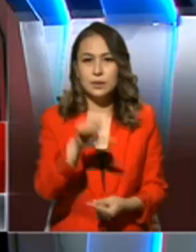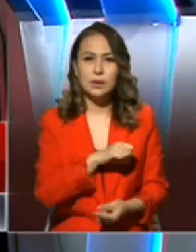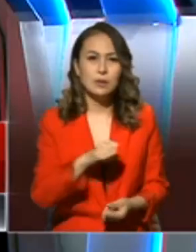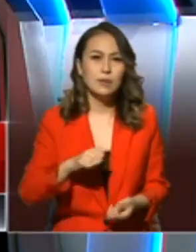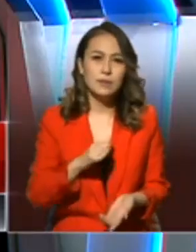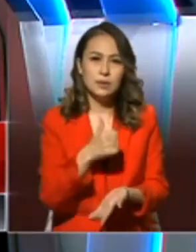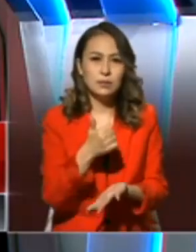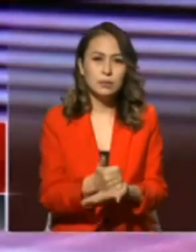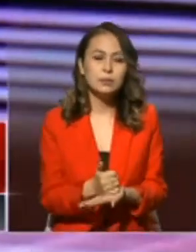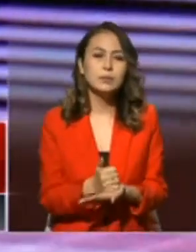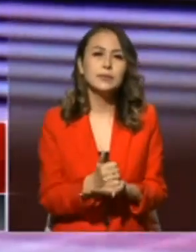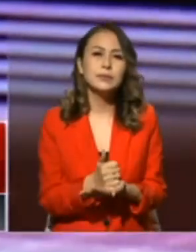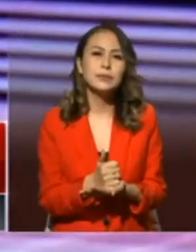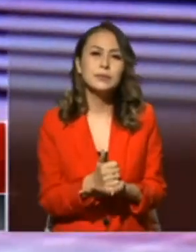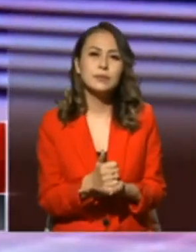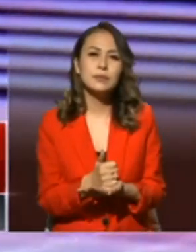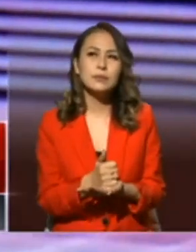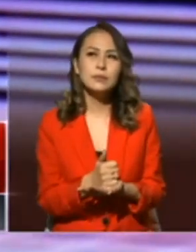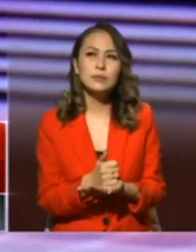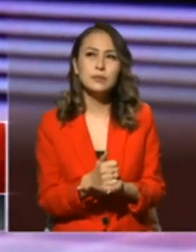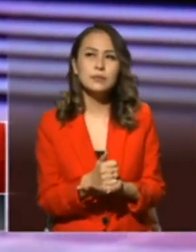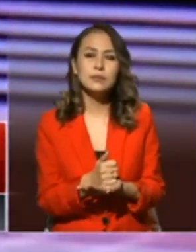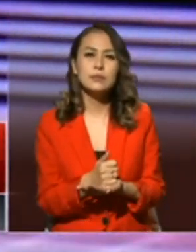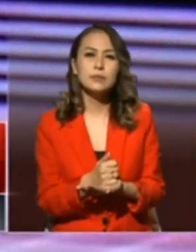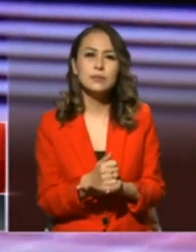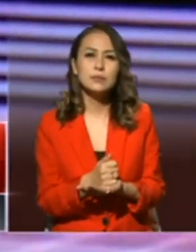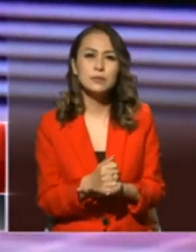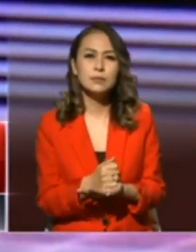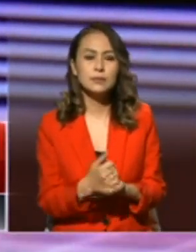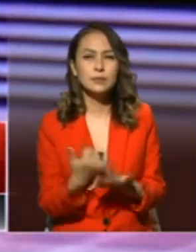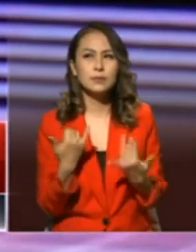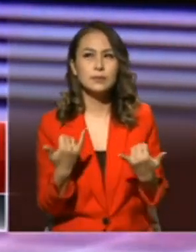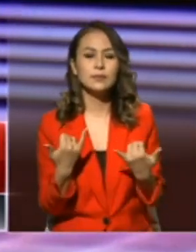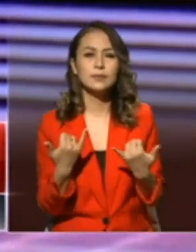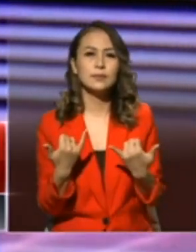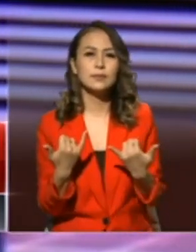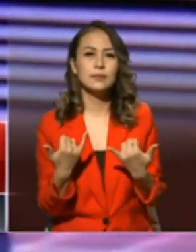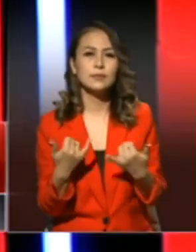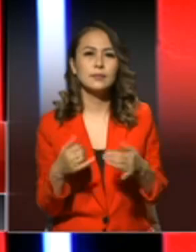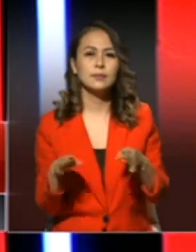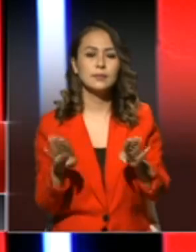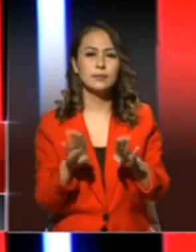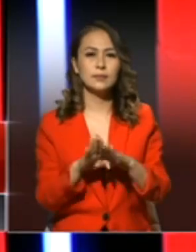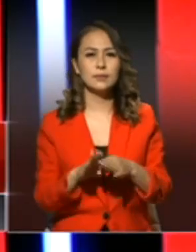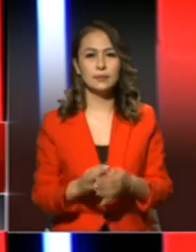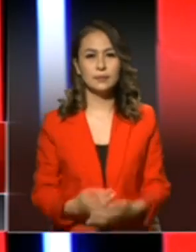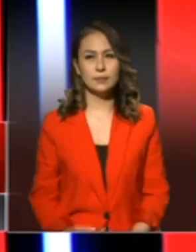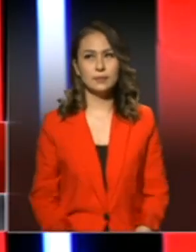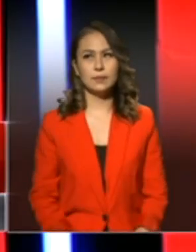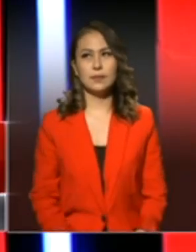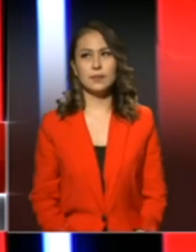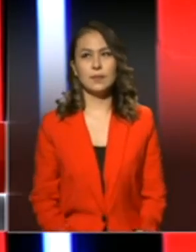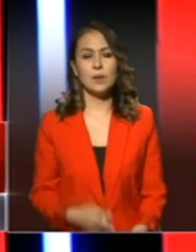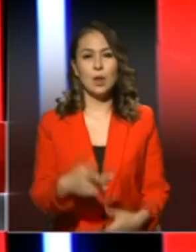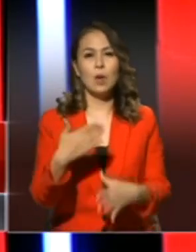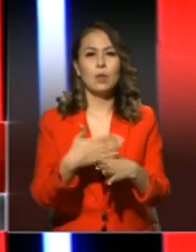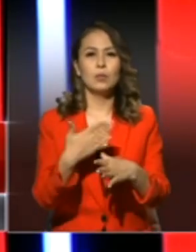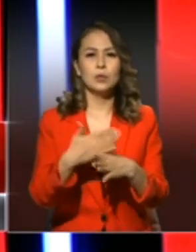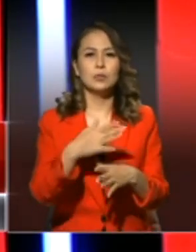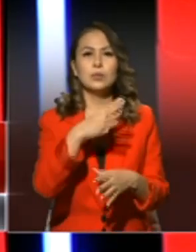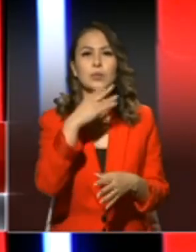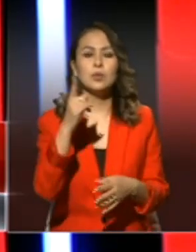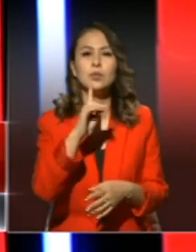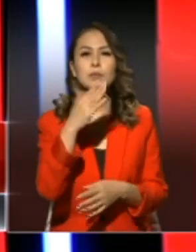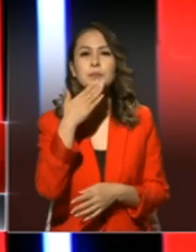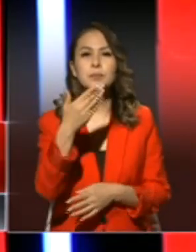ол келісті деген сөз. Енді сіздердің құқығыңыз бар ғой. Бірақ мына жерде нағыз осы донордың көмегіне жүгінген азаматтар